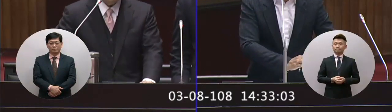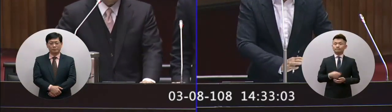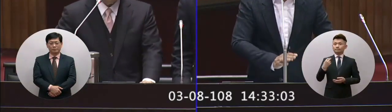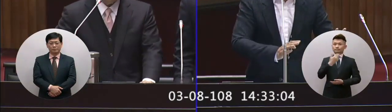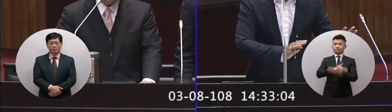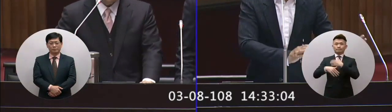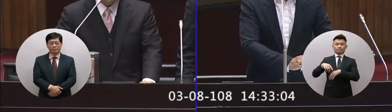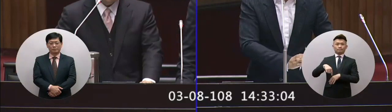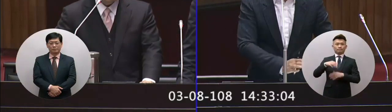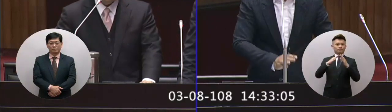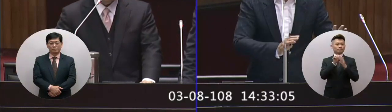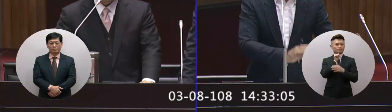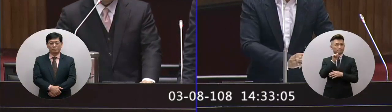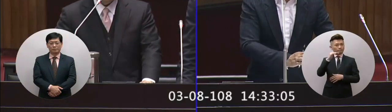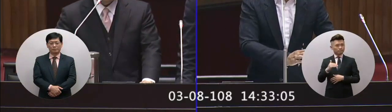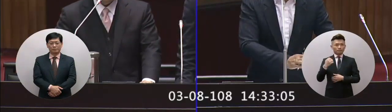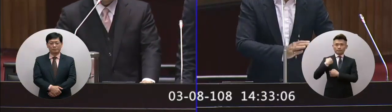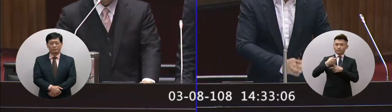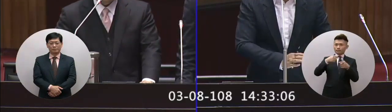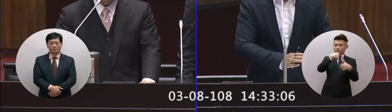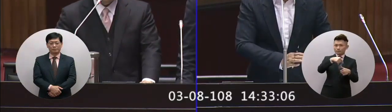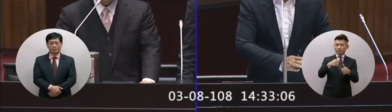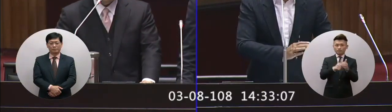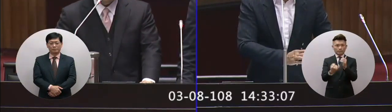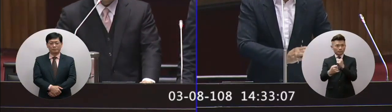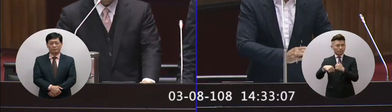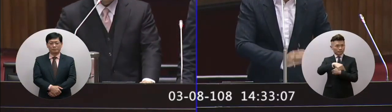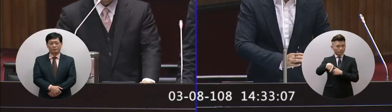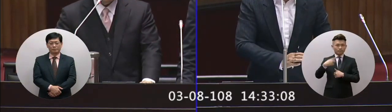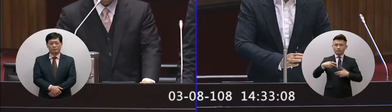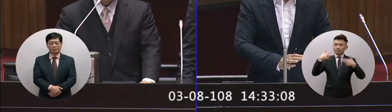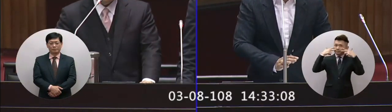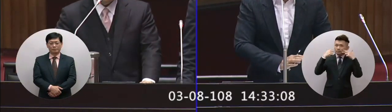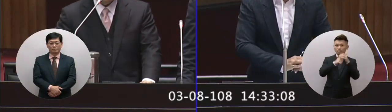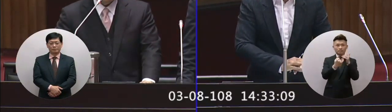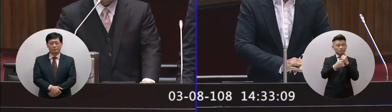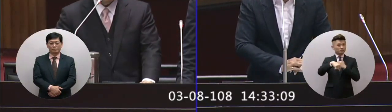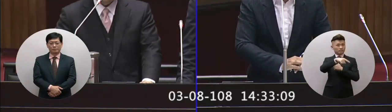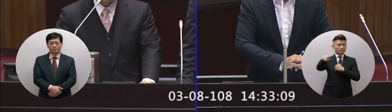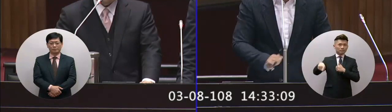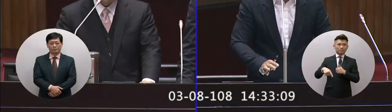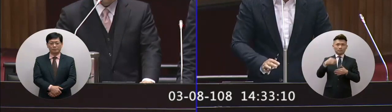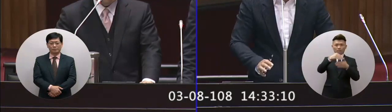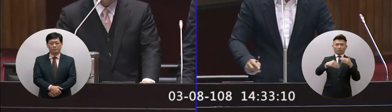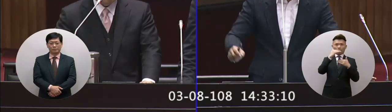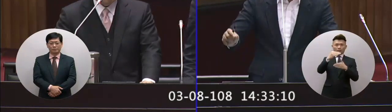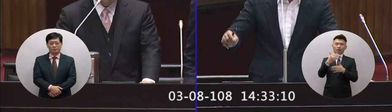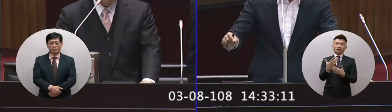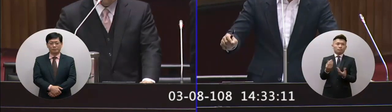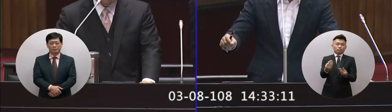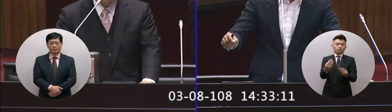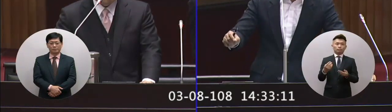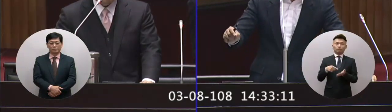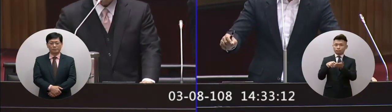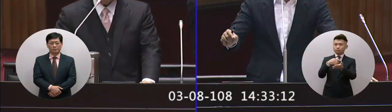身上朋友中低收入的朋友軍公教的朋友的子弟甚至包含原住民子弟基本上都沒有這些設限然後